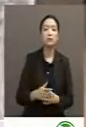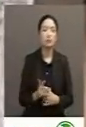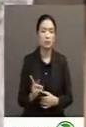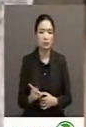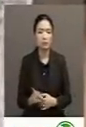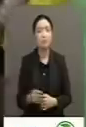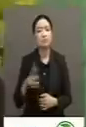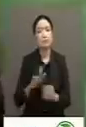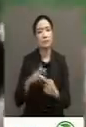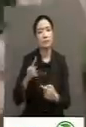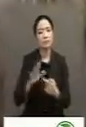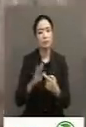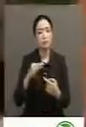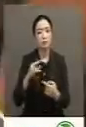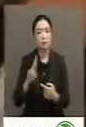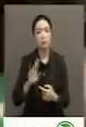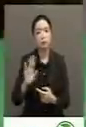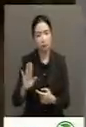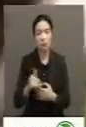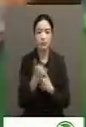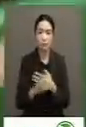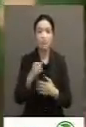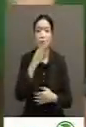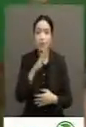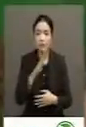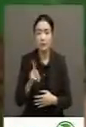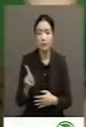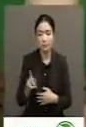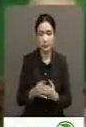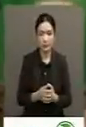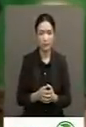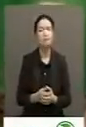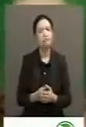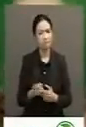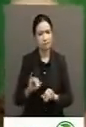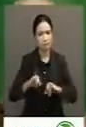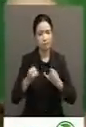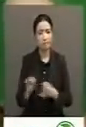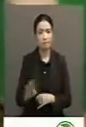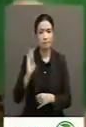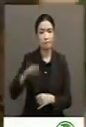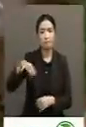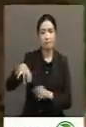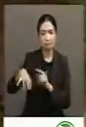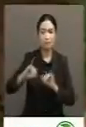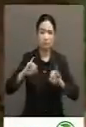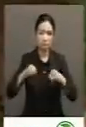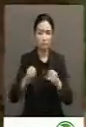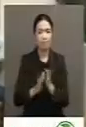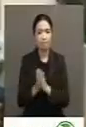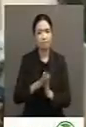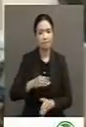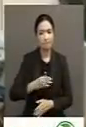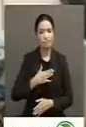เซาเปาโลของบราซิลล่าสุดนะคะก็มีความคิดเขาบอกว่าเจ้าของบริษัทค่ะนายมากอสยาโตได้รับแรง